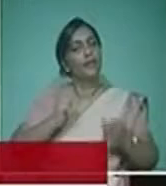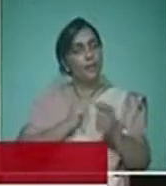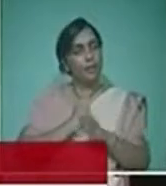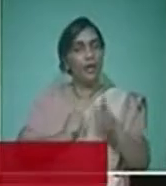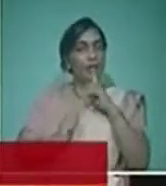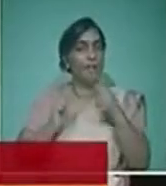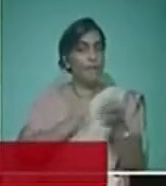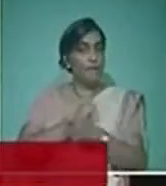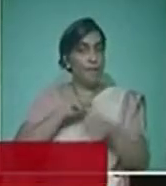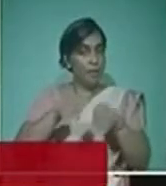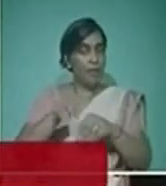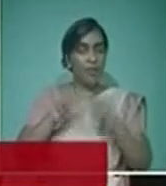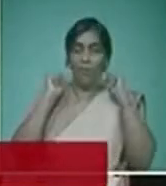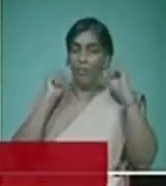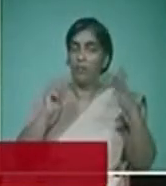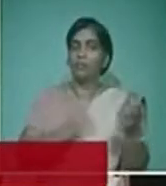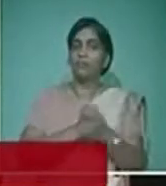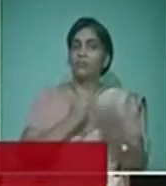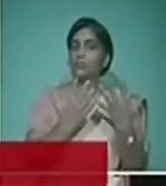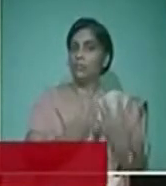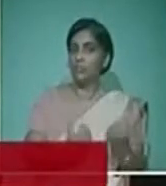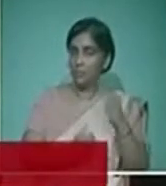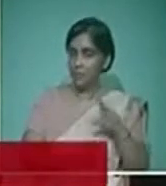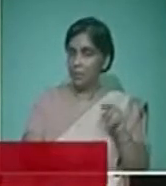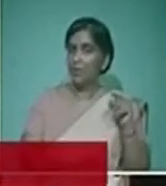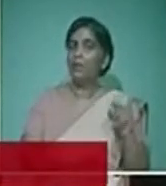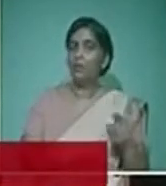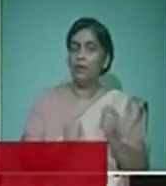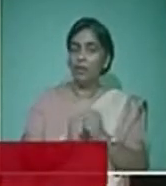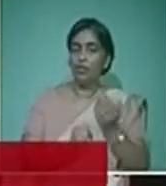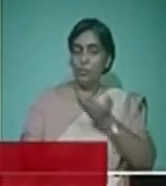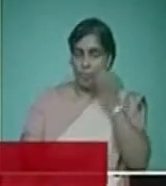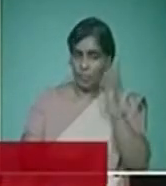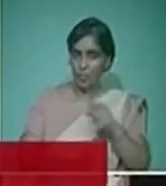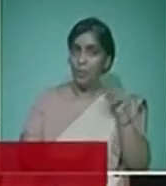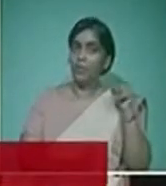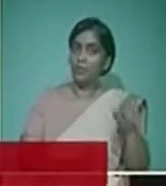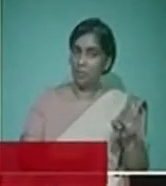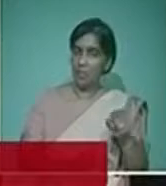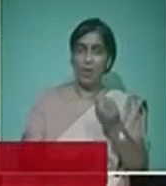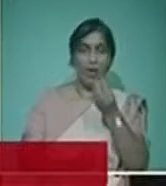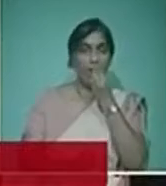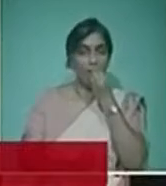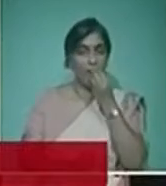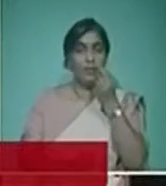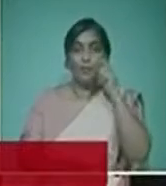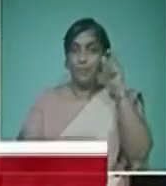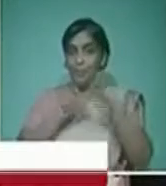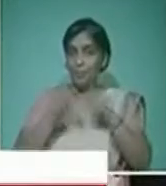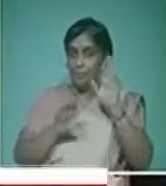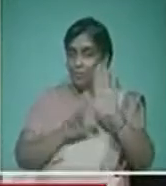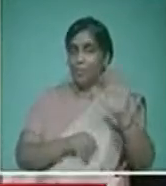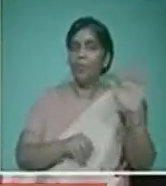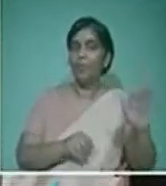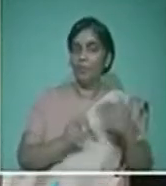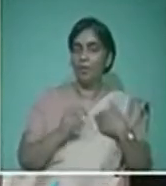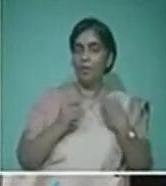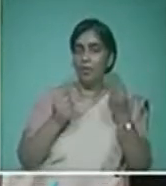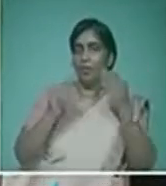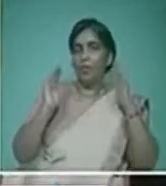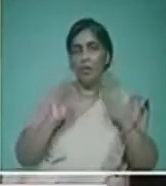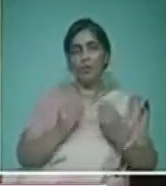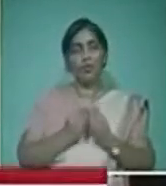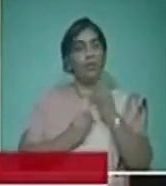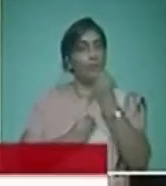වී ගොවීන්ට සරු අස්වැන්නක් ලබා ගැනීමට හැකිවෙනු අතර එමගින් සහල් පාරිභෝගිකයන් සඳහා සාධාරණ මිලකට